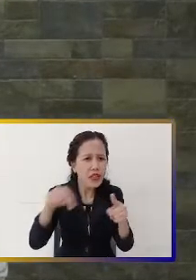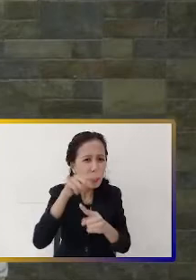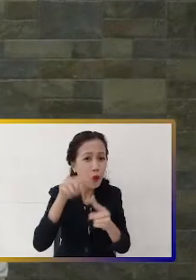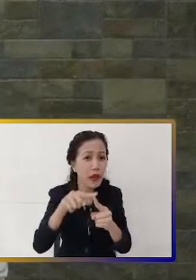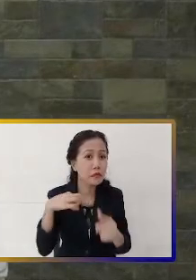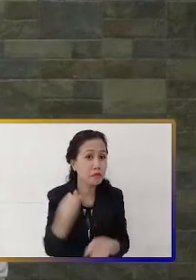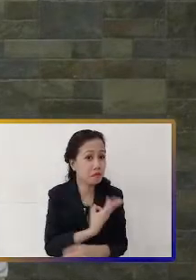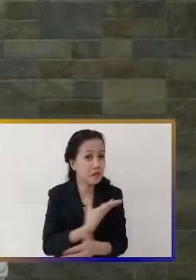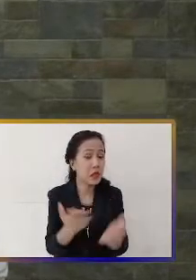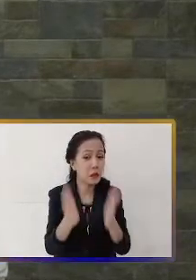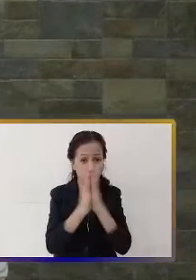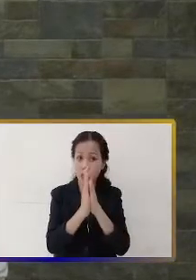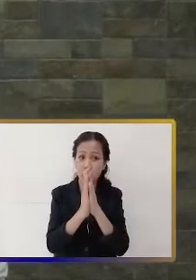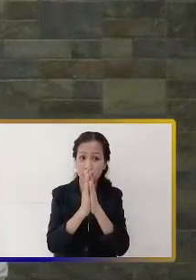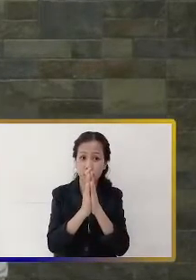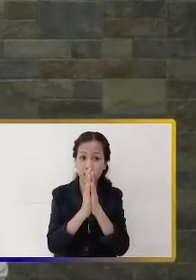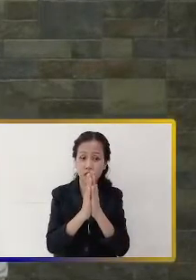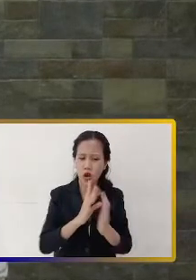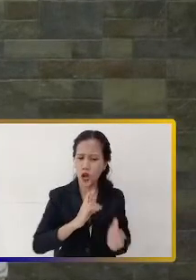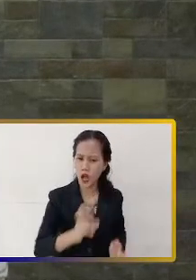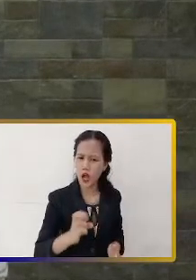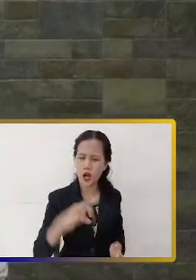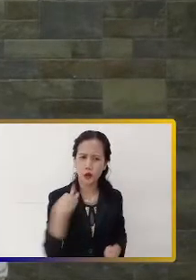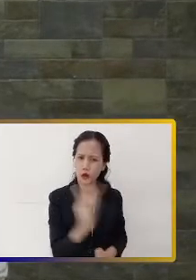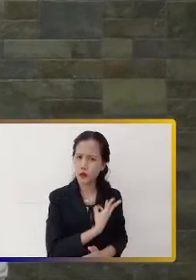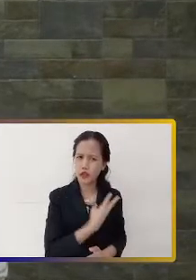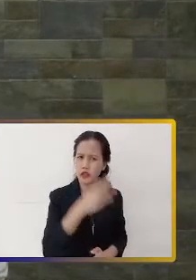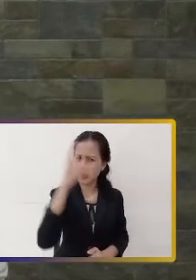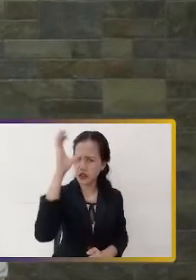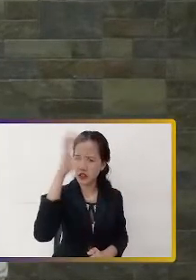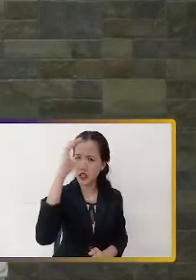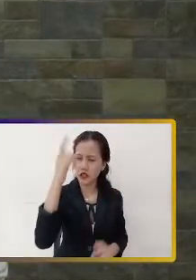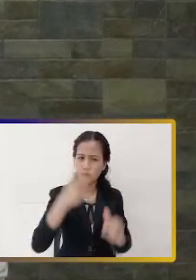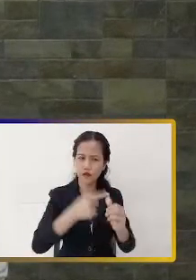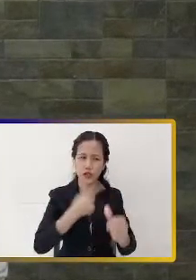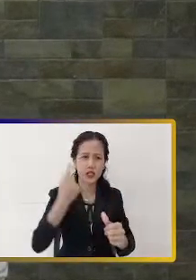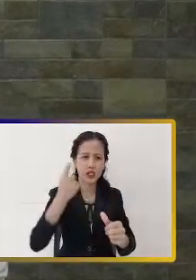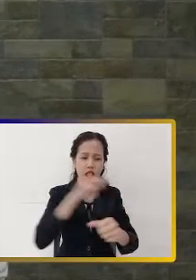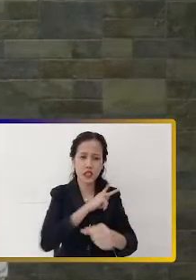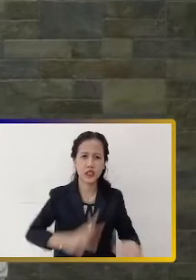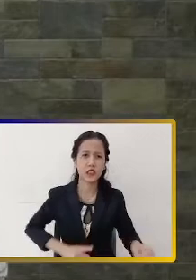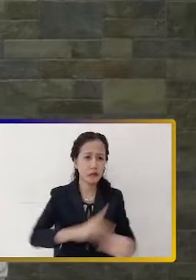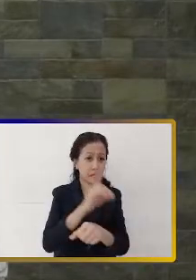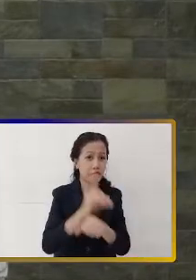kingdom of God? Or diretsahan po tayo doon sa